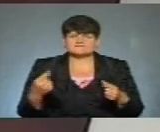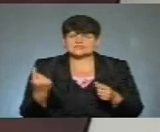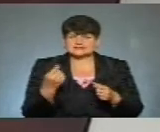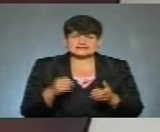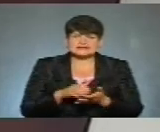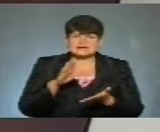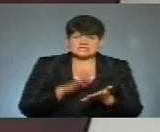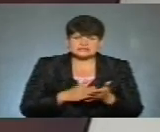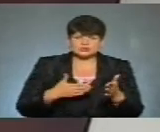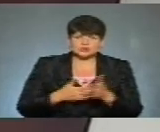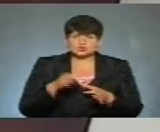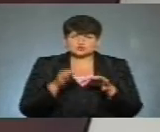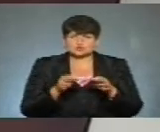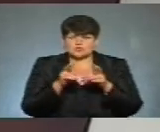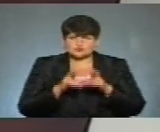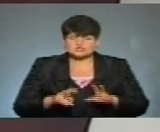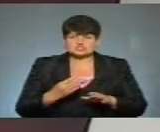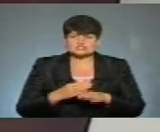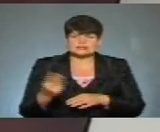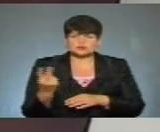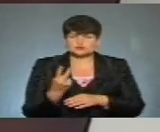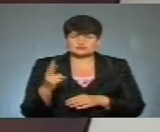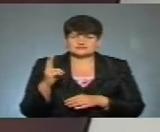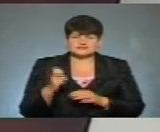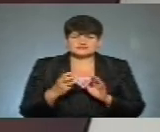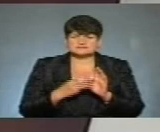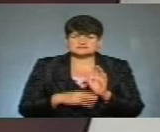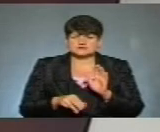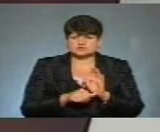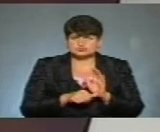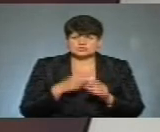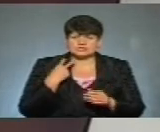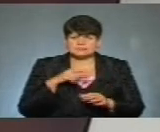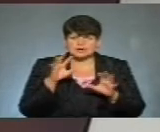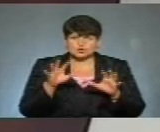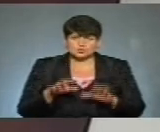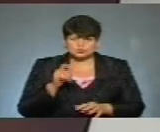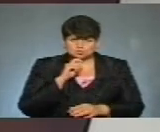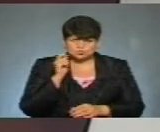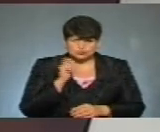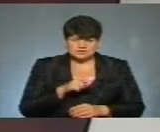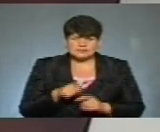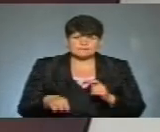реєстру досудових розслідувань за частиною 2 статті 286 Кримінального кодексу України